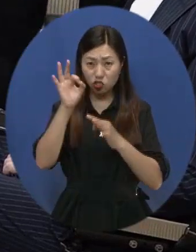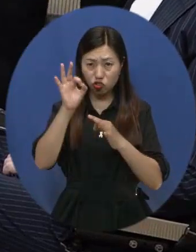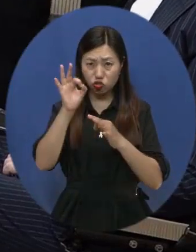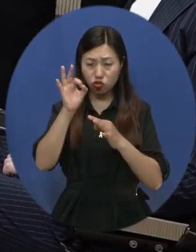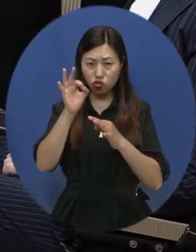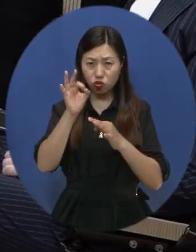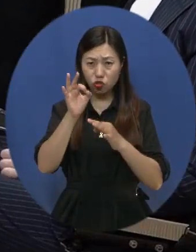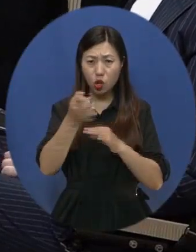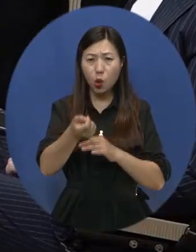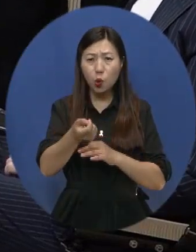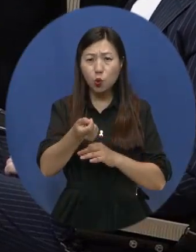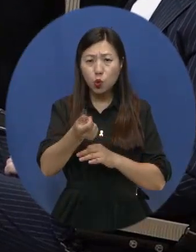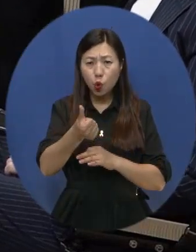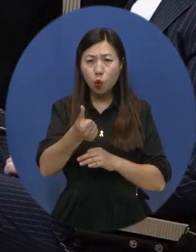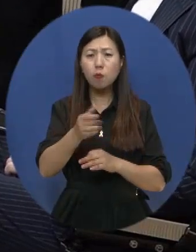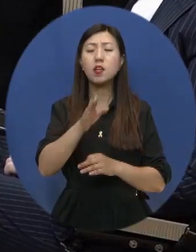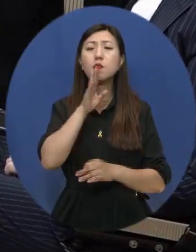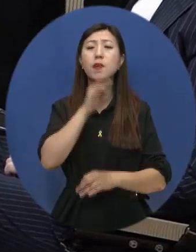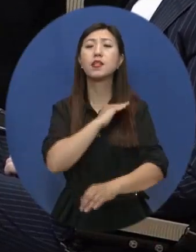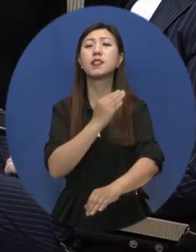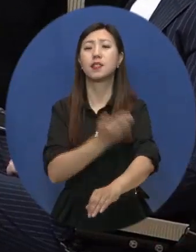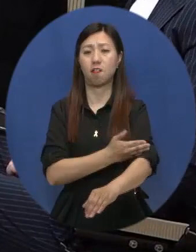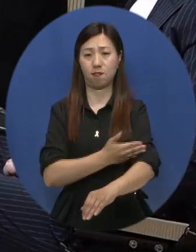실수를 적게 하는 것도 실력이니까.